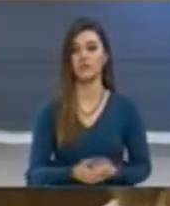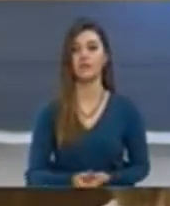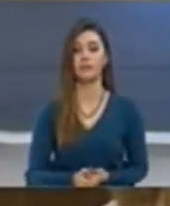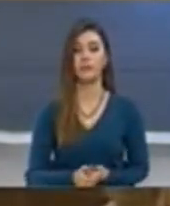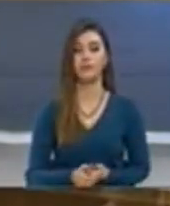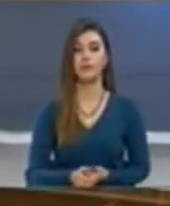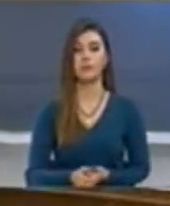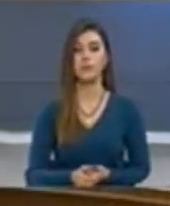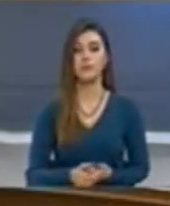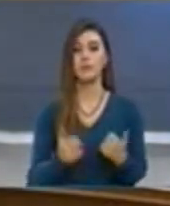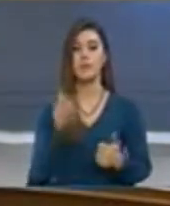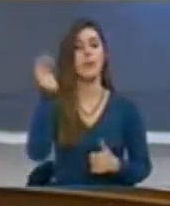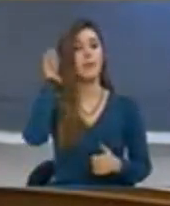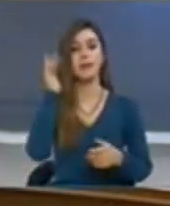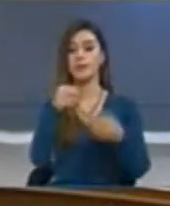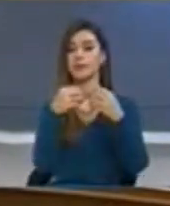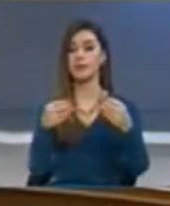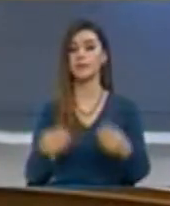Ministër, e keni fjalën.